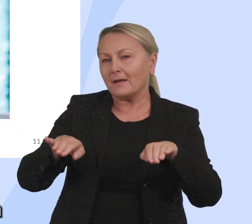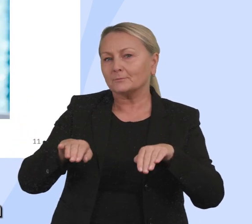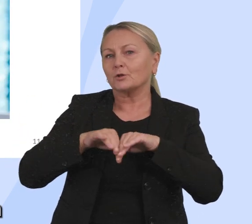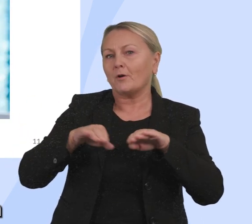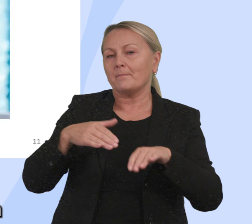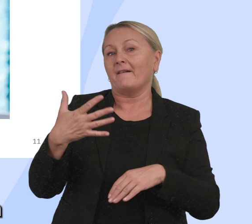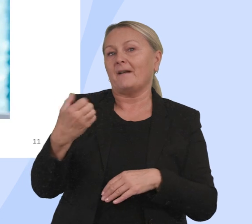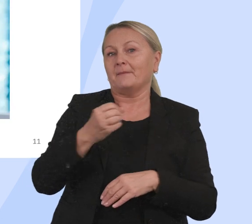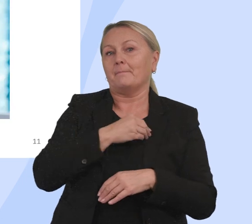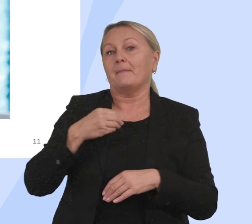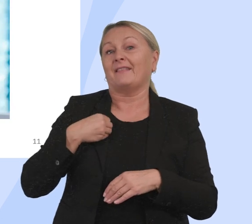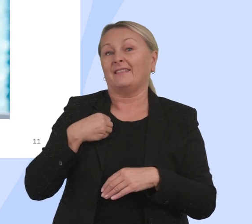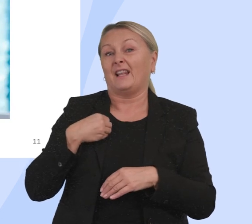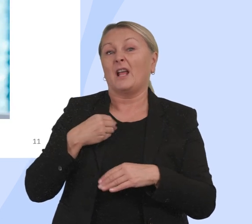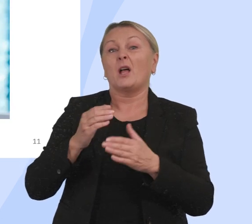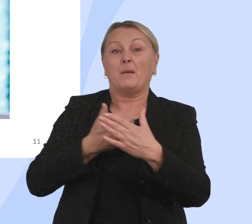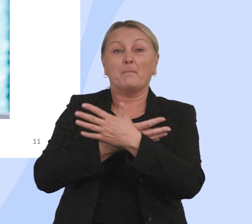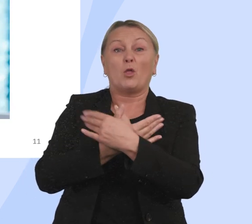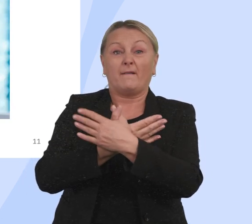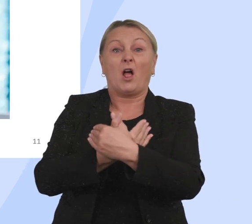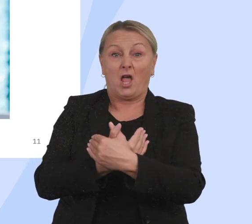meter butterfly, og